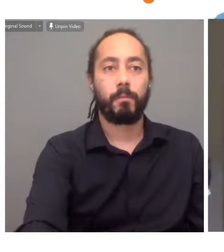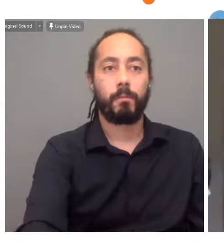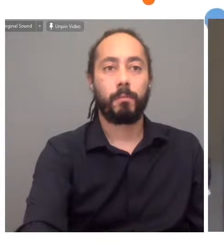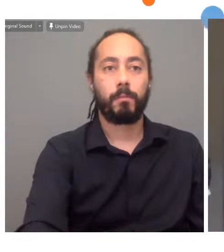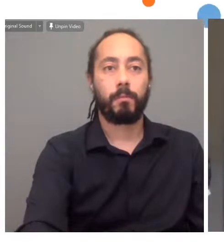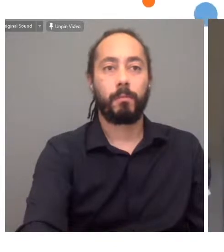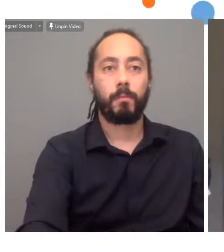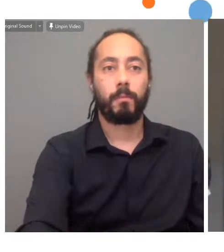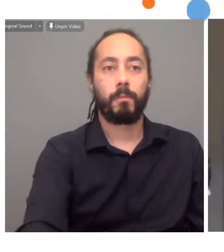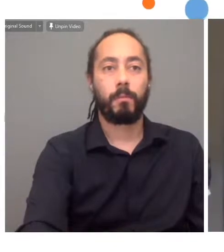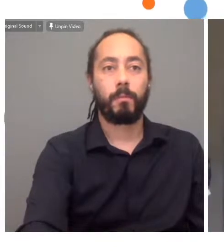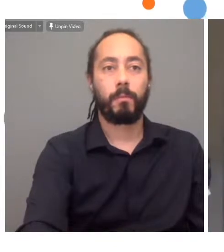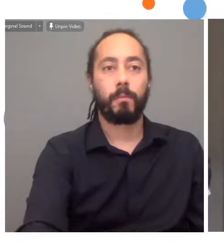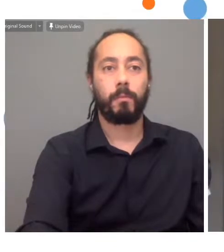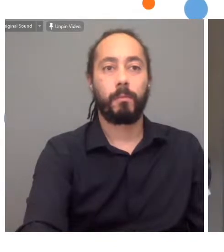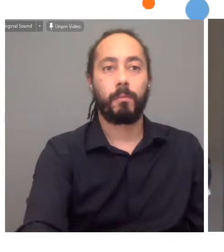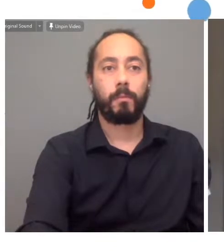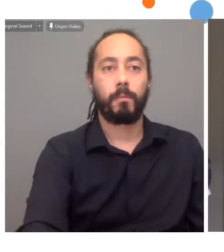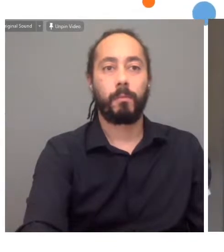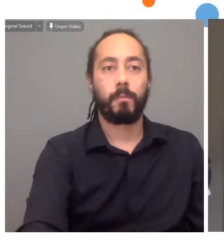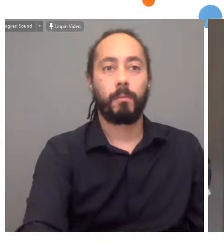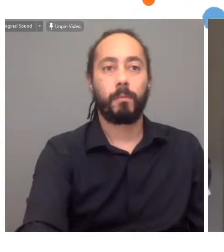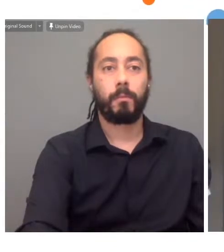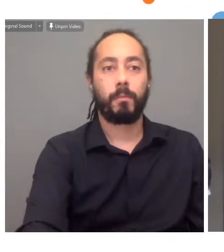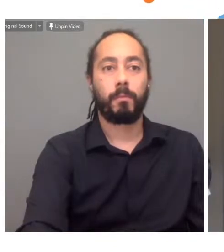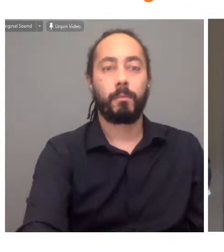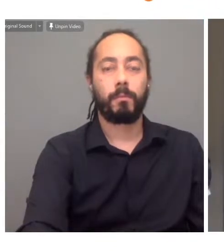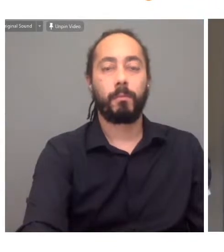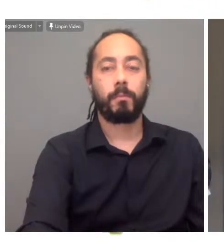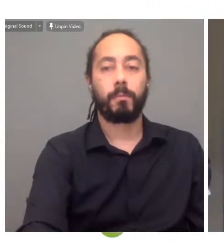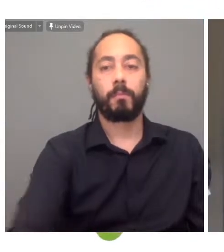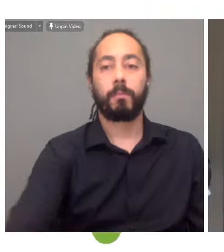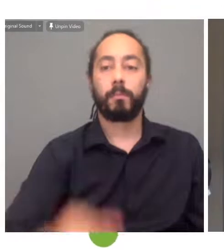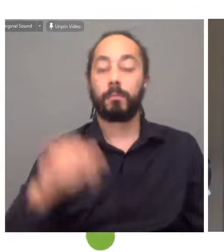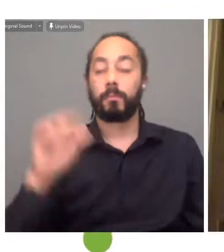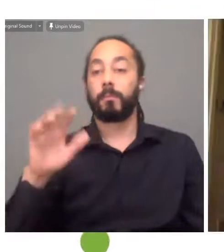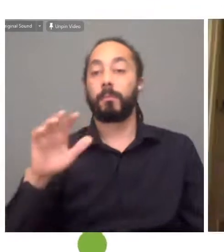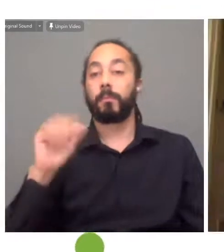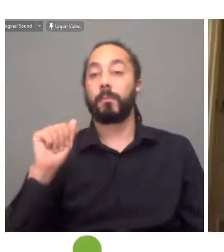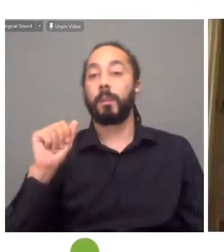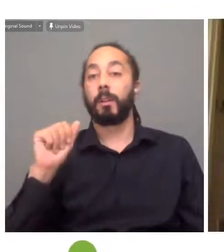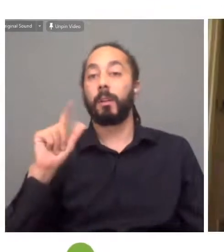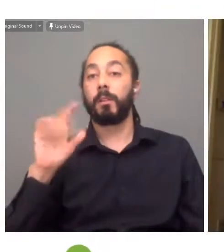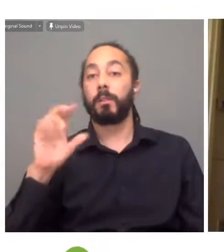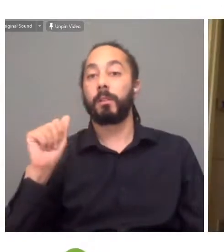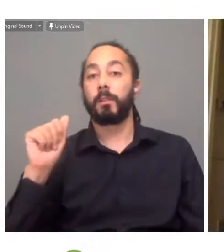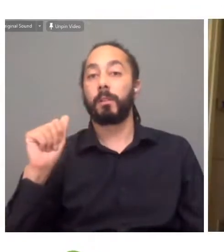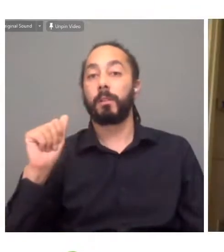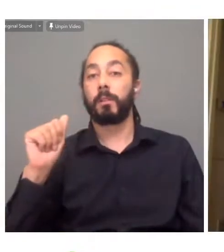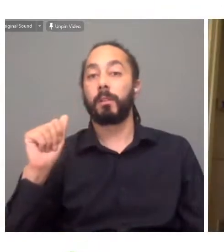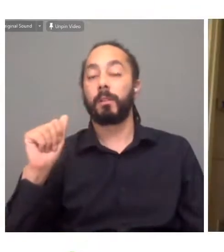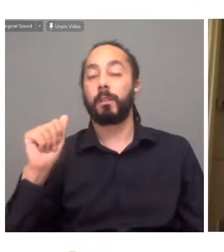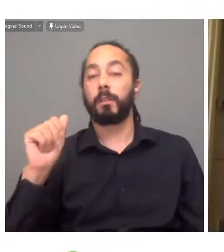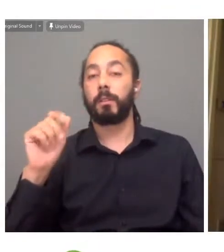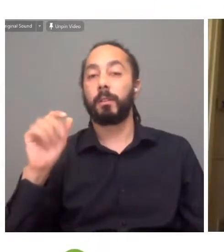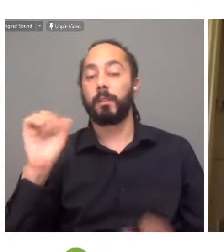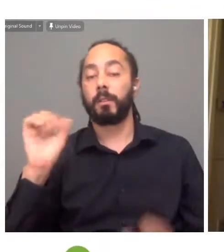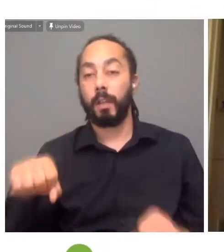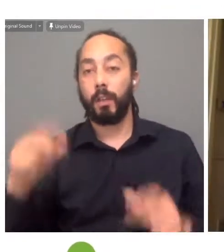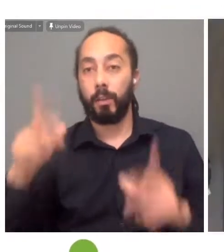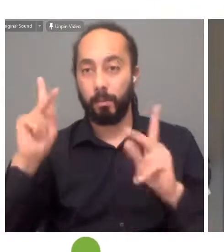Sorry, and Elisa, if you're still on, are you able to ask that second French question? Est-ce que c'est anonymous